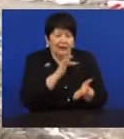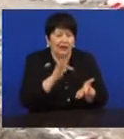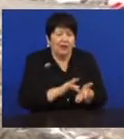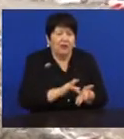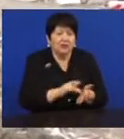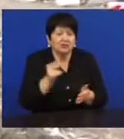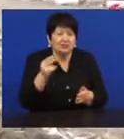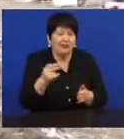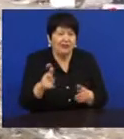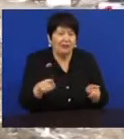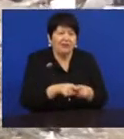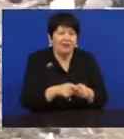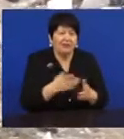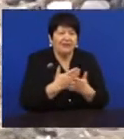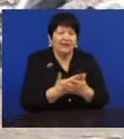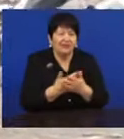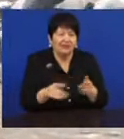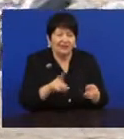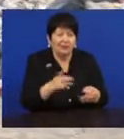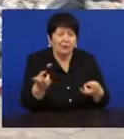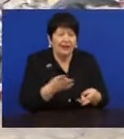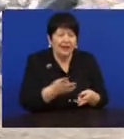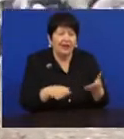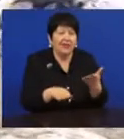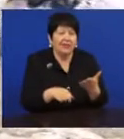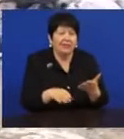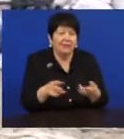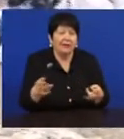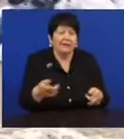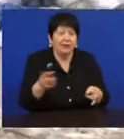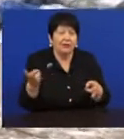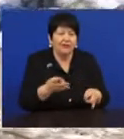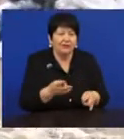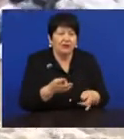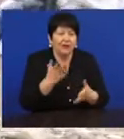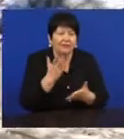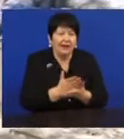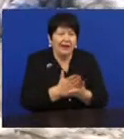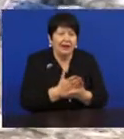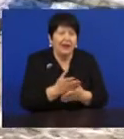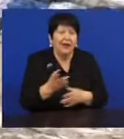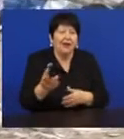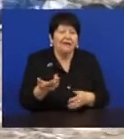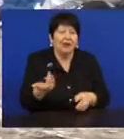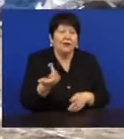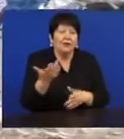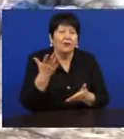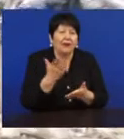această activitate sau mai e nevoie de ceva schimbări, infrastructură? Da, evident că mai sunt nevoie